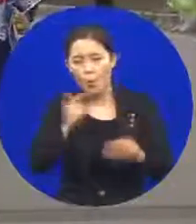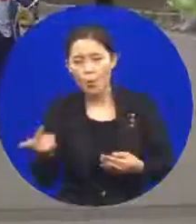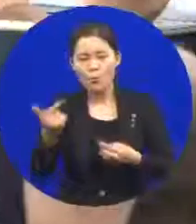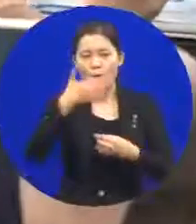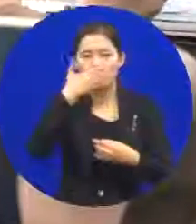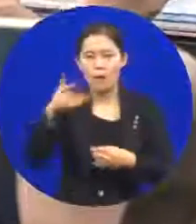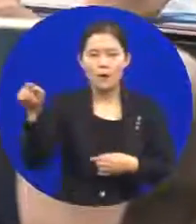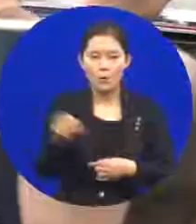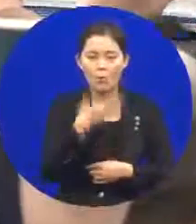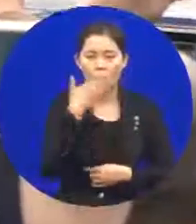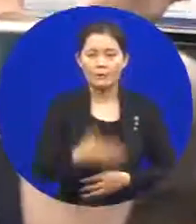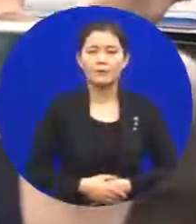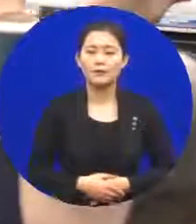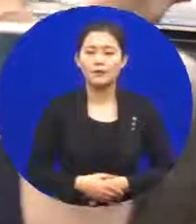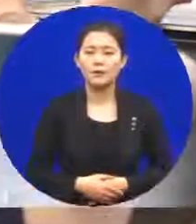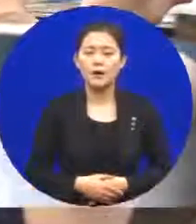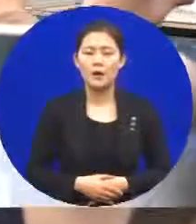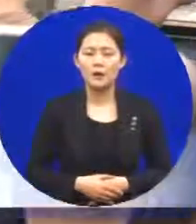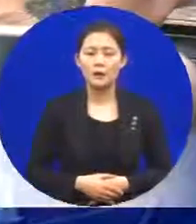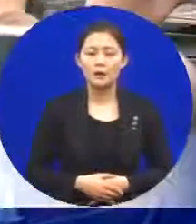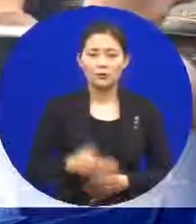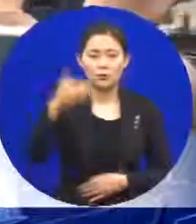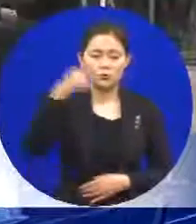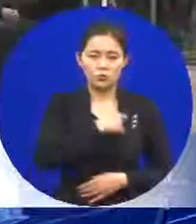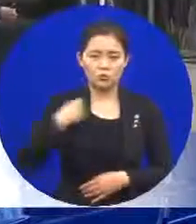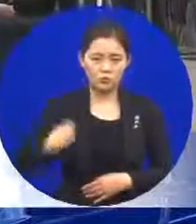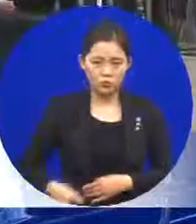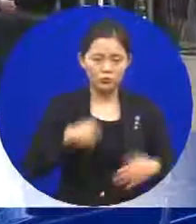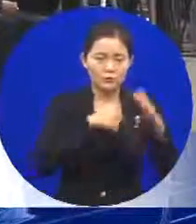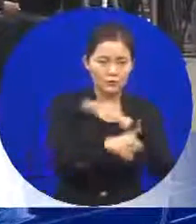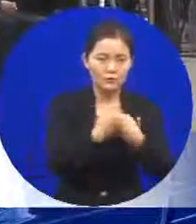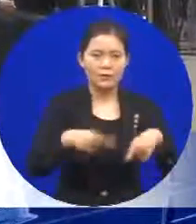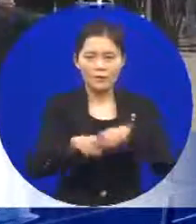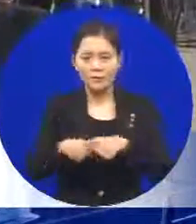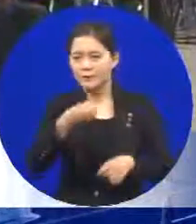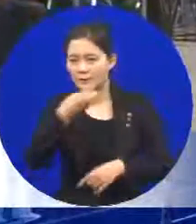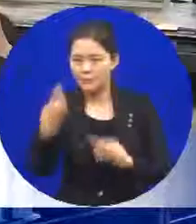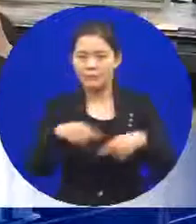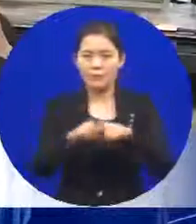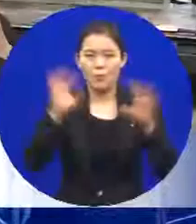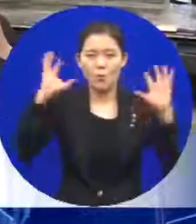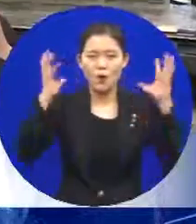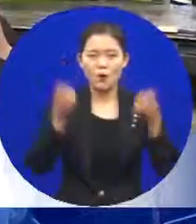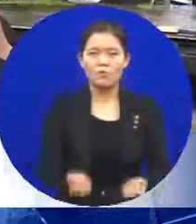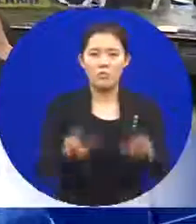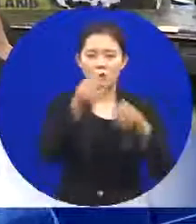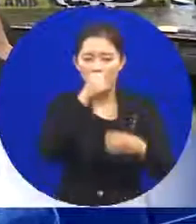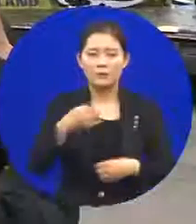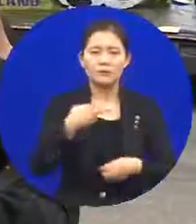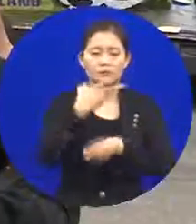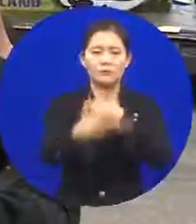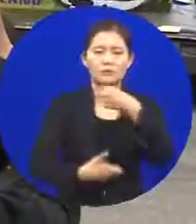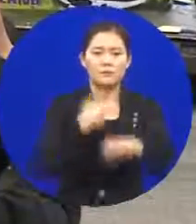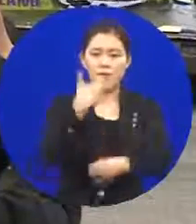도착했습니다. 인천공항에서는 정부 관계자와 중국 대사관 관계자, 삼성물산 사장 등이 참석한 가운데 환영식이 열려 17년